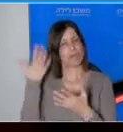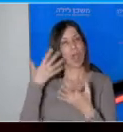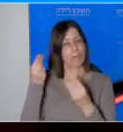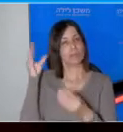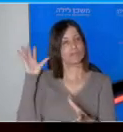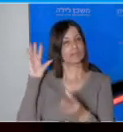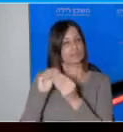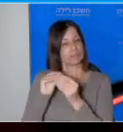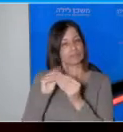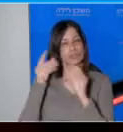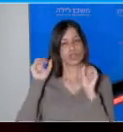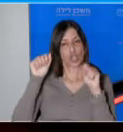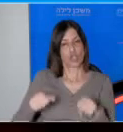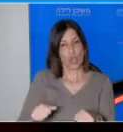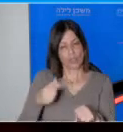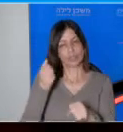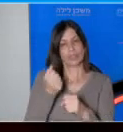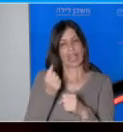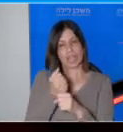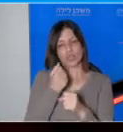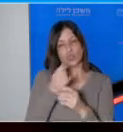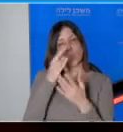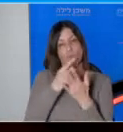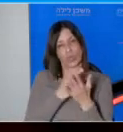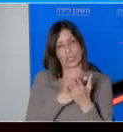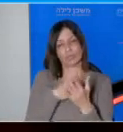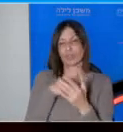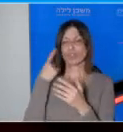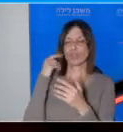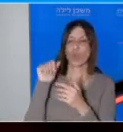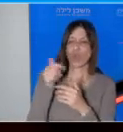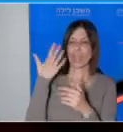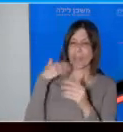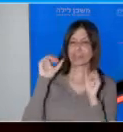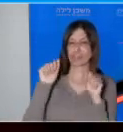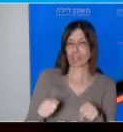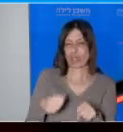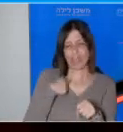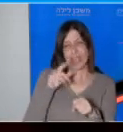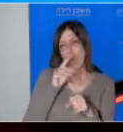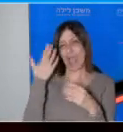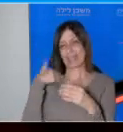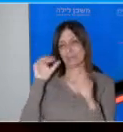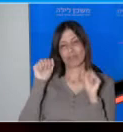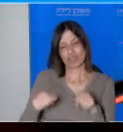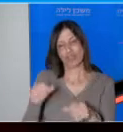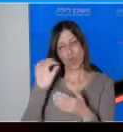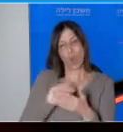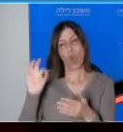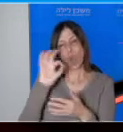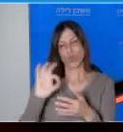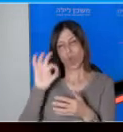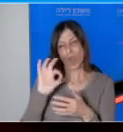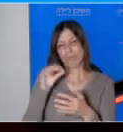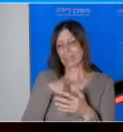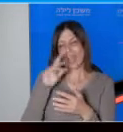בשלטון, גם עכשיו אתם בשלטון, תחוקקו. טוב, אני לא חושב שאודי היה בשלטון, אבל ניתן לו להגיב, כן. אני לא הייתי בשלטון, עדיין לא, ואני גם לא